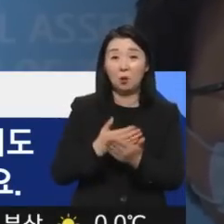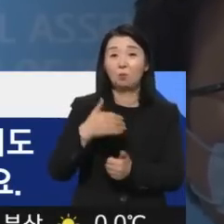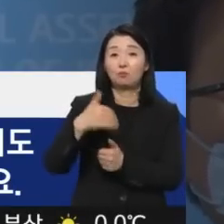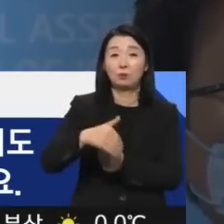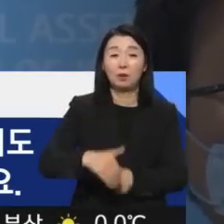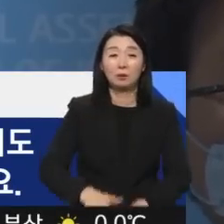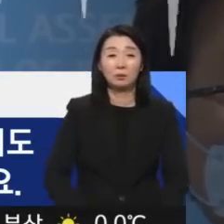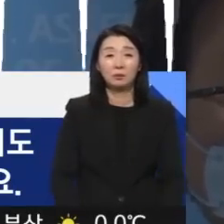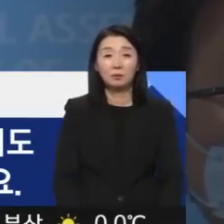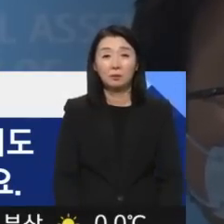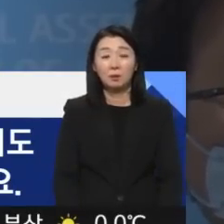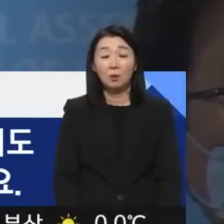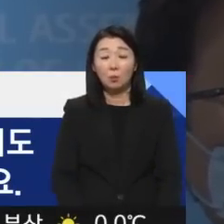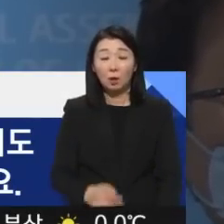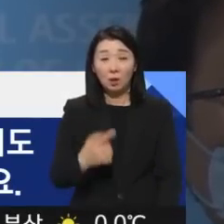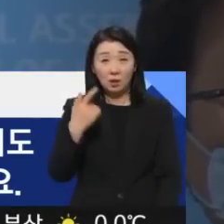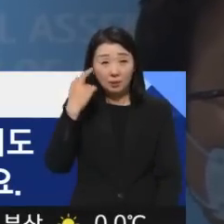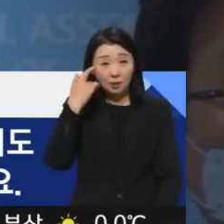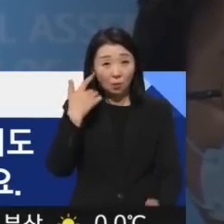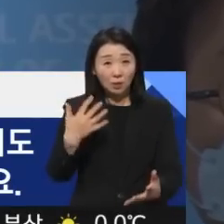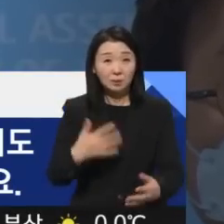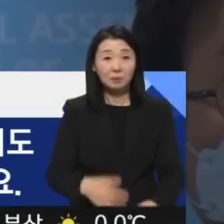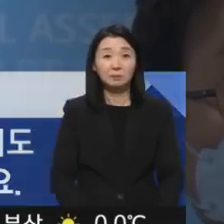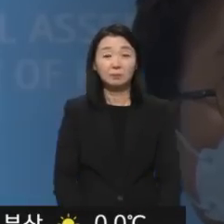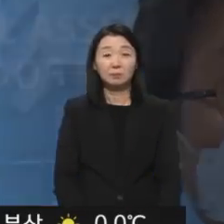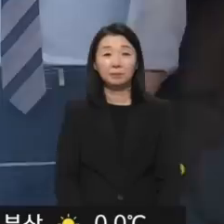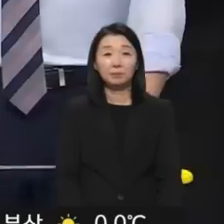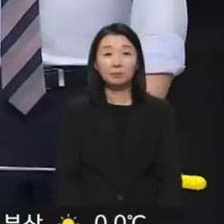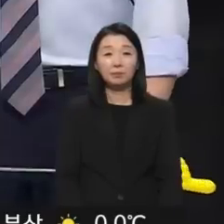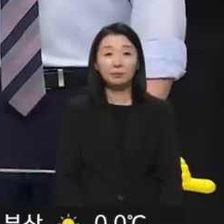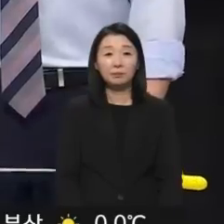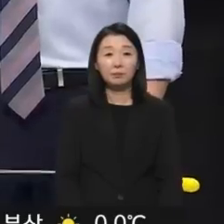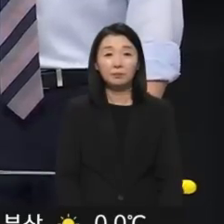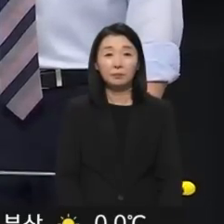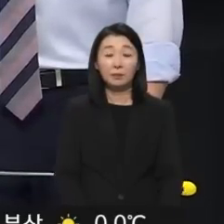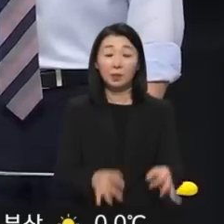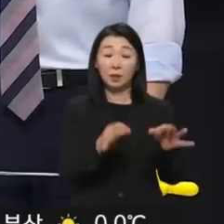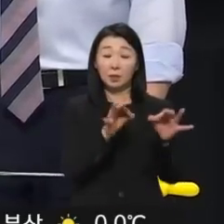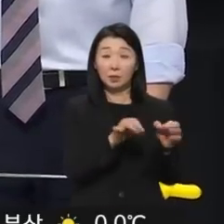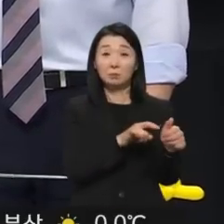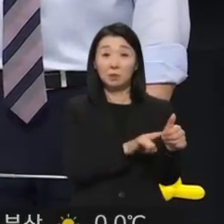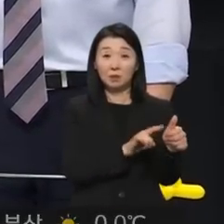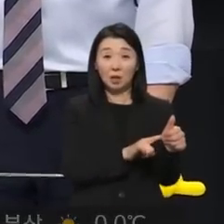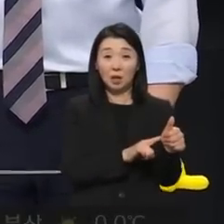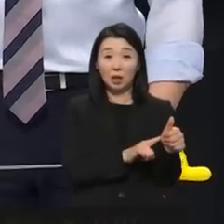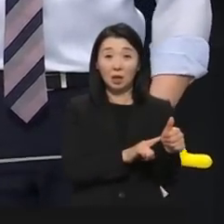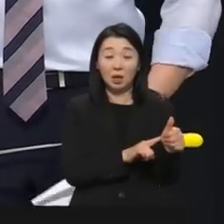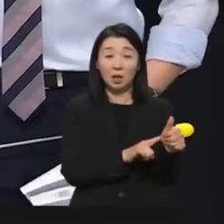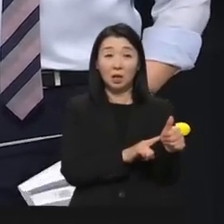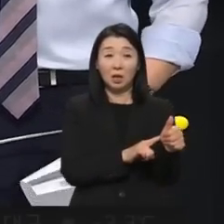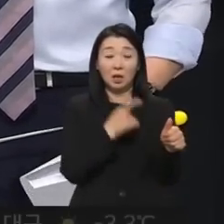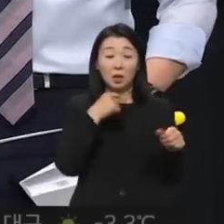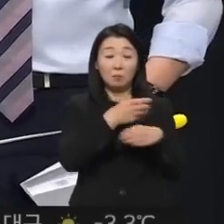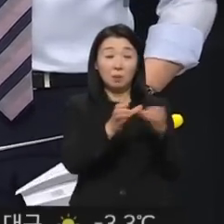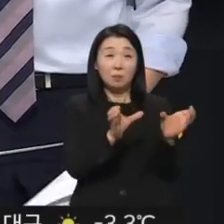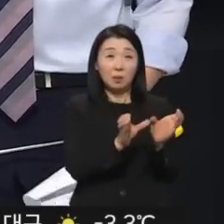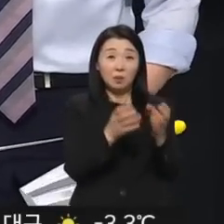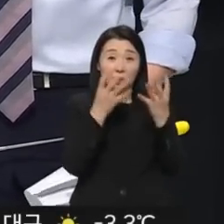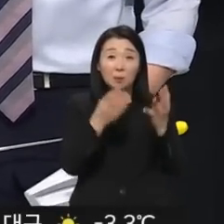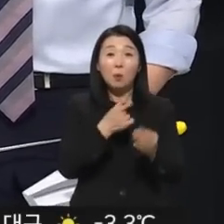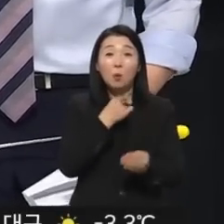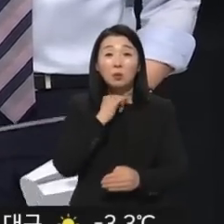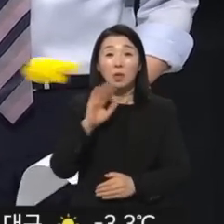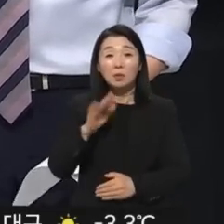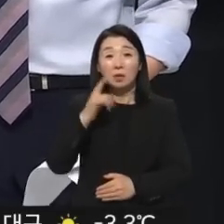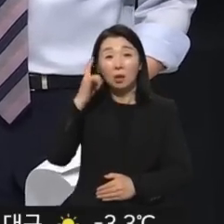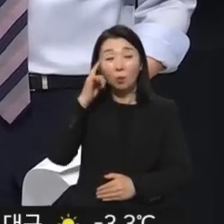부탁했을 정도로 의지가 분명한 걸로 보여지는데요. 김 전 지사와 야당이 사면을 원치 않는 이유,